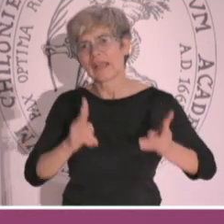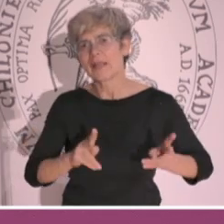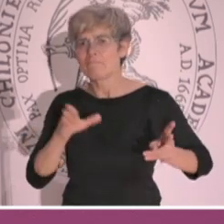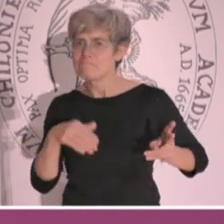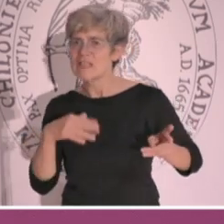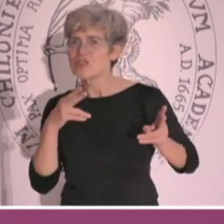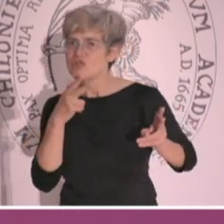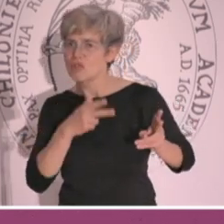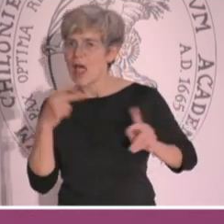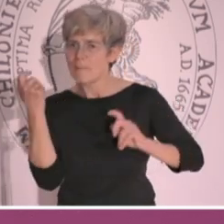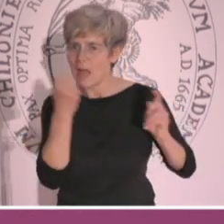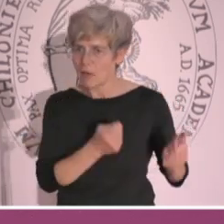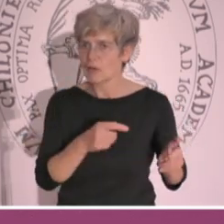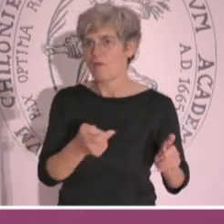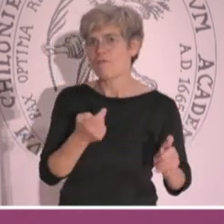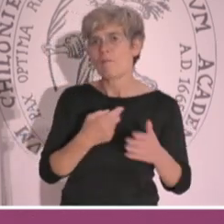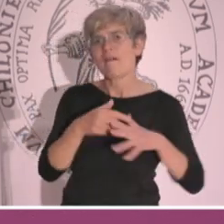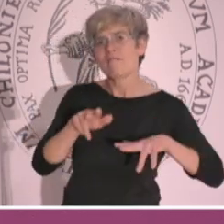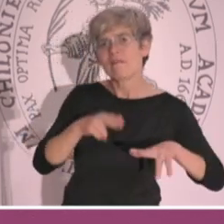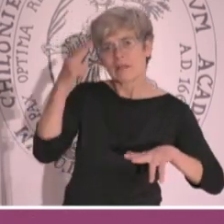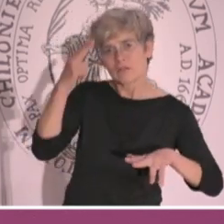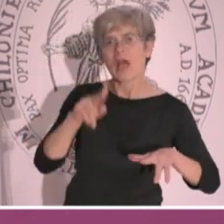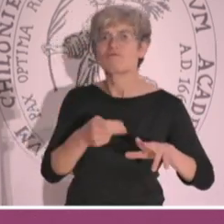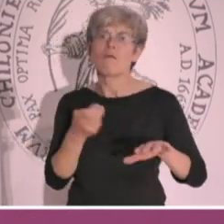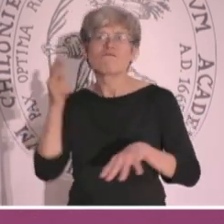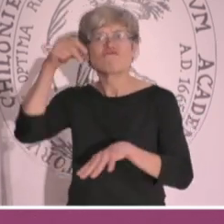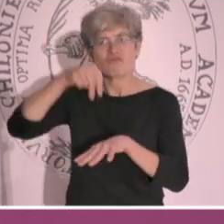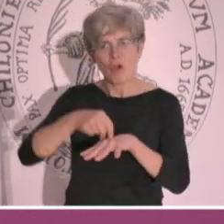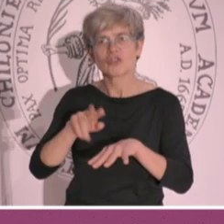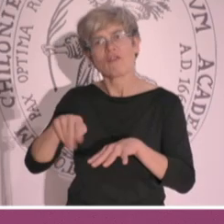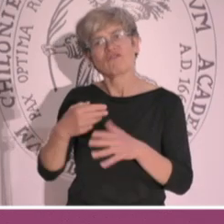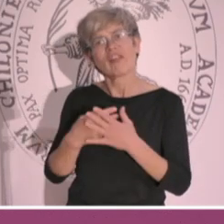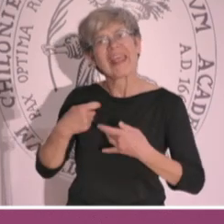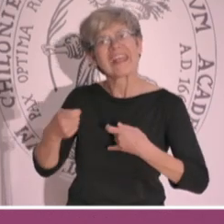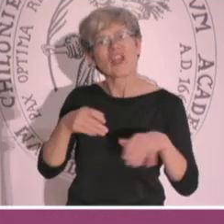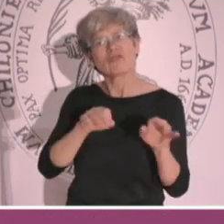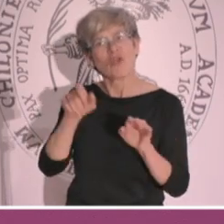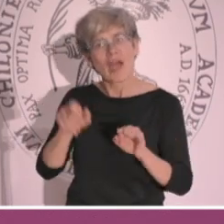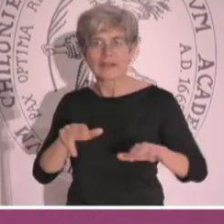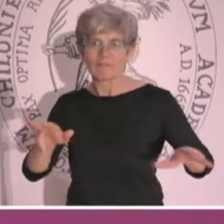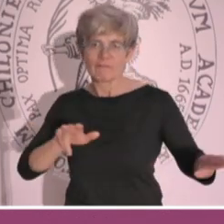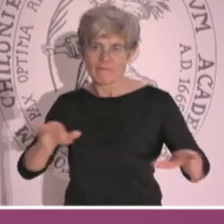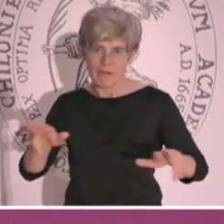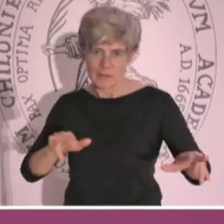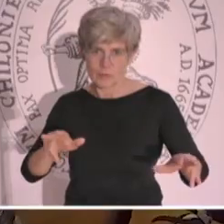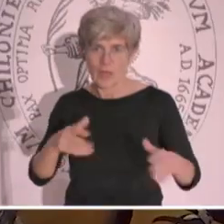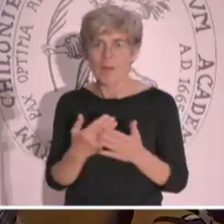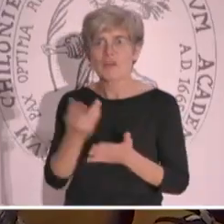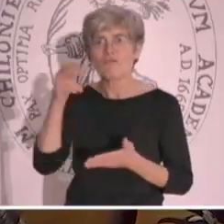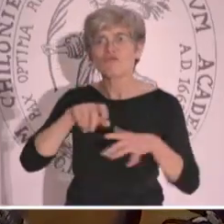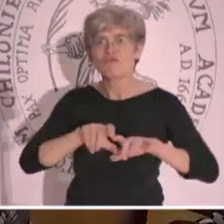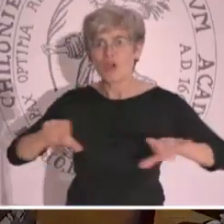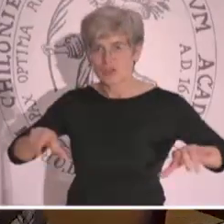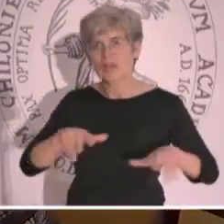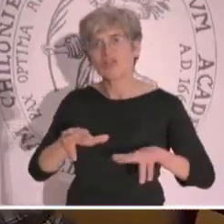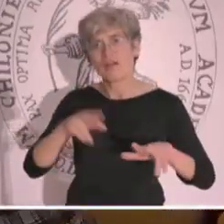Auftrag vom Verwaltungsrat, vom Vorstand und von unserer Geschäftsführerin verwaltet. Und dabei ist der Vorstand und der